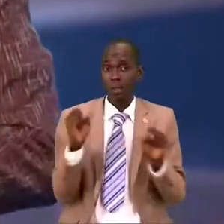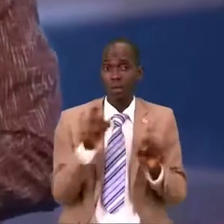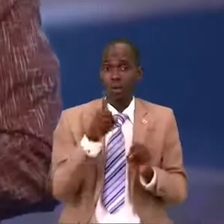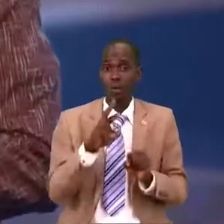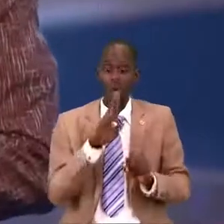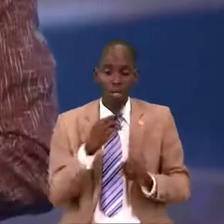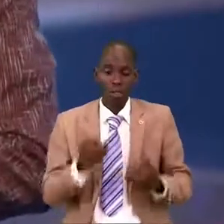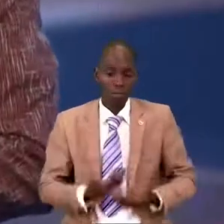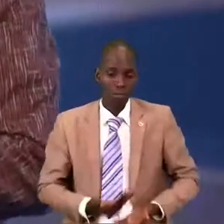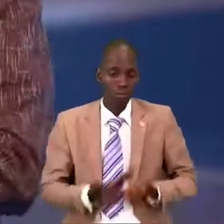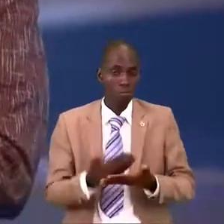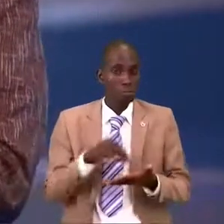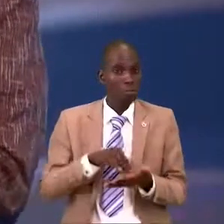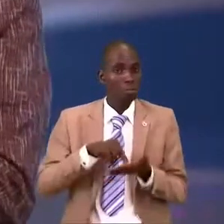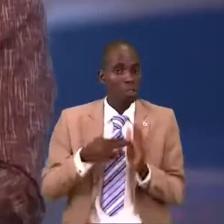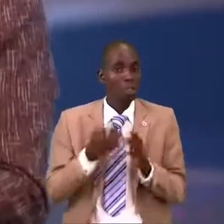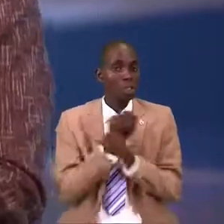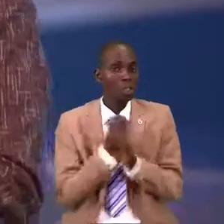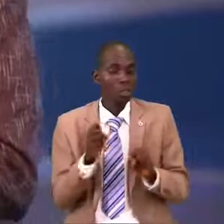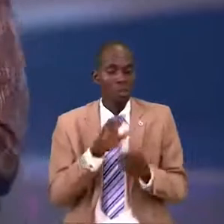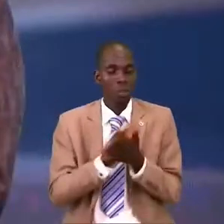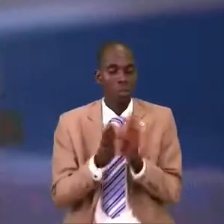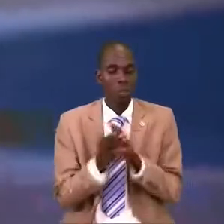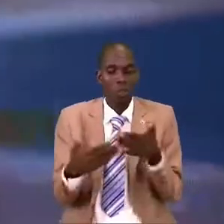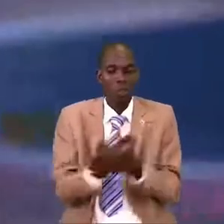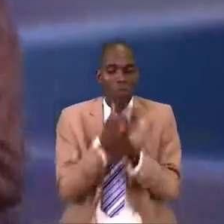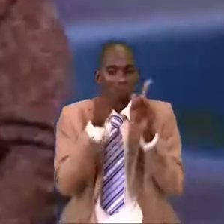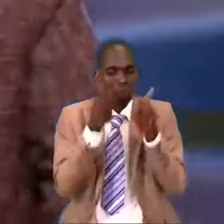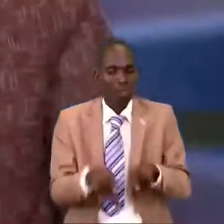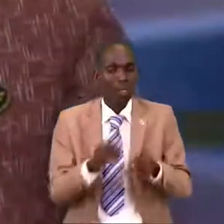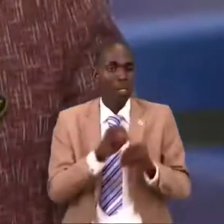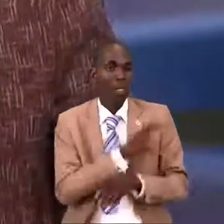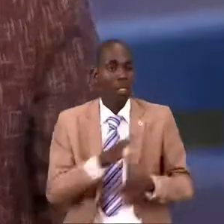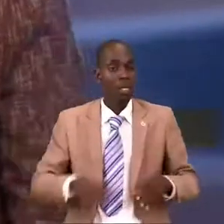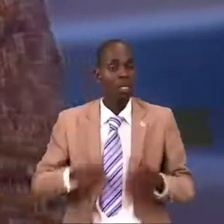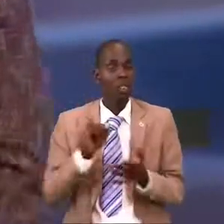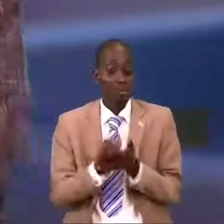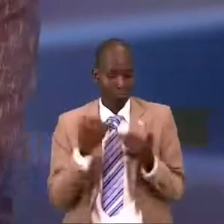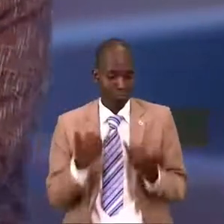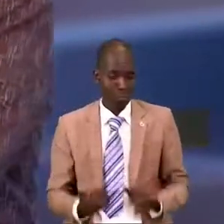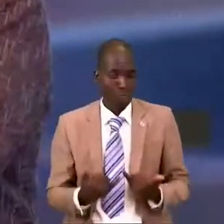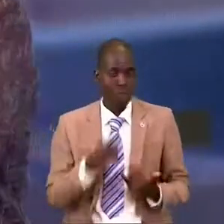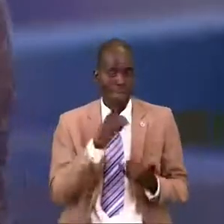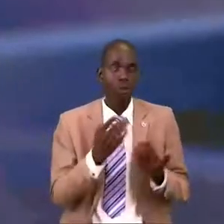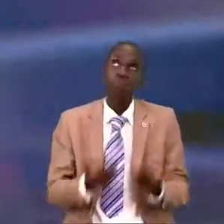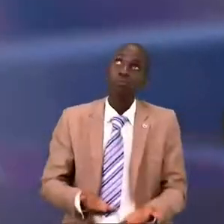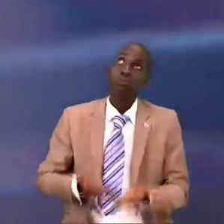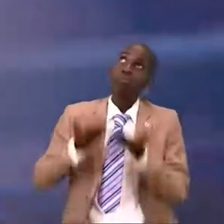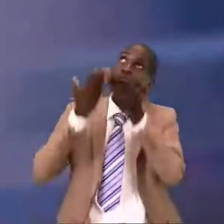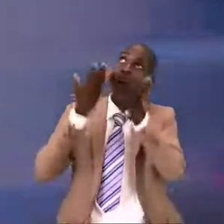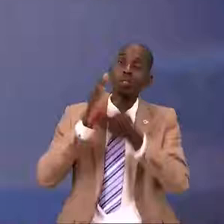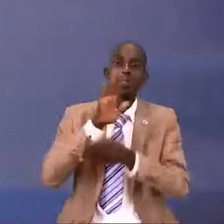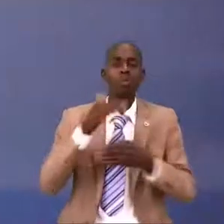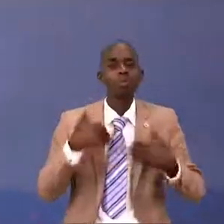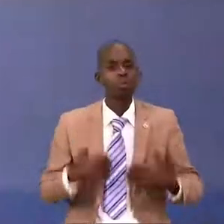Maintenant, vous devez offrir vos corps. Ça veut dire quoi? Mon corps. Offrir mon corps. Ce qu'il veut dire,